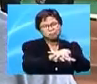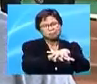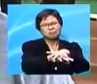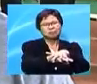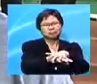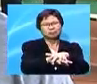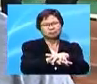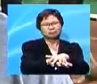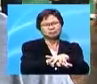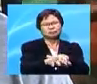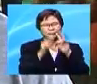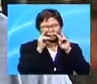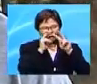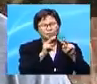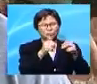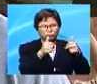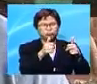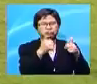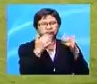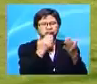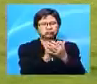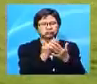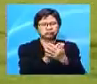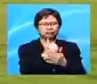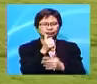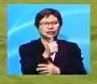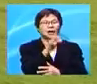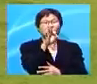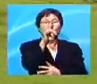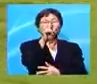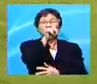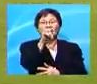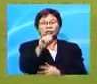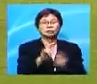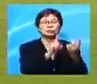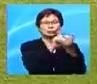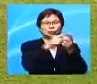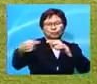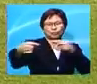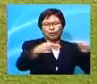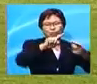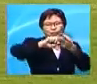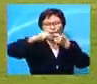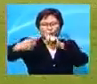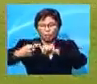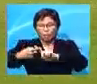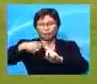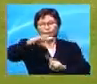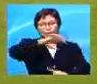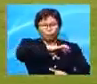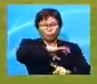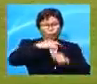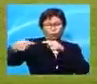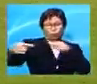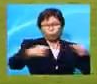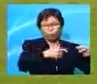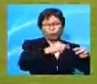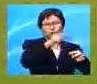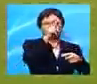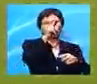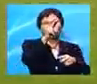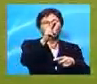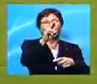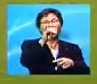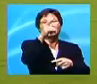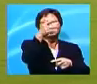Insyaallah nampak memberi kesan yang yang baik ditemu S perahabatan pdrentang FC